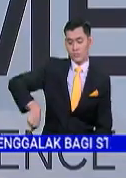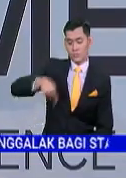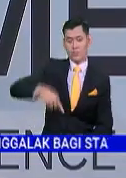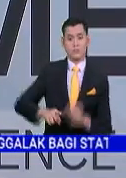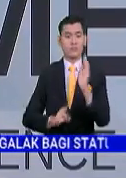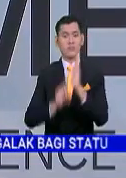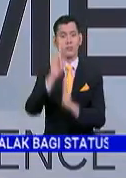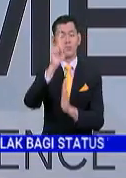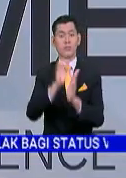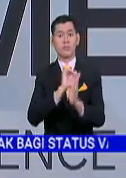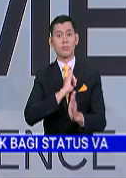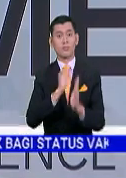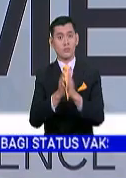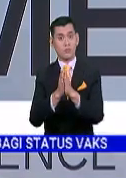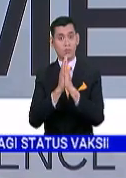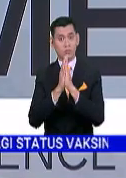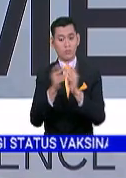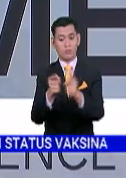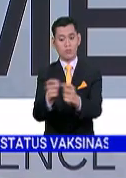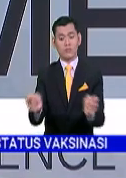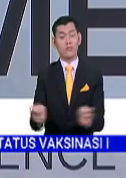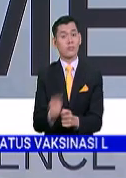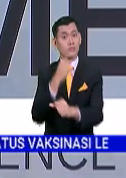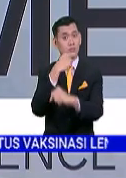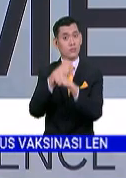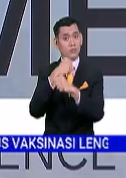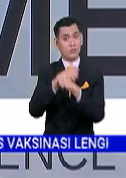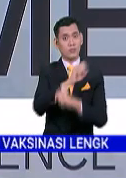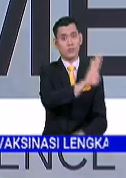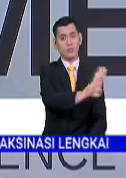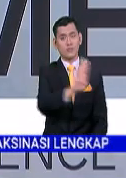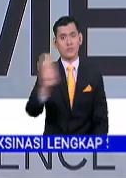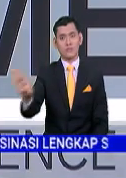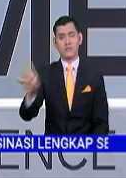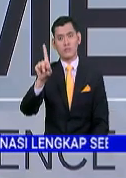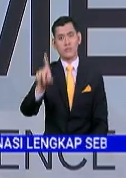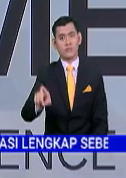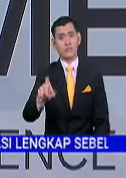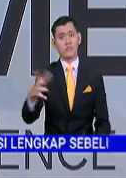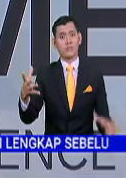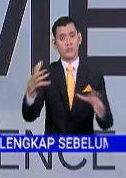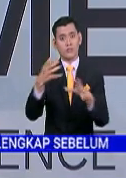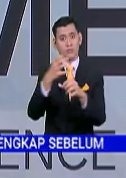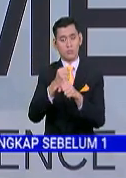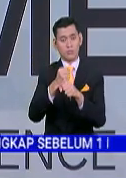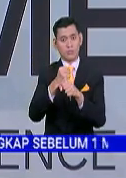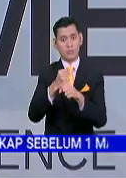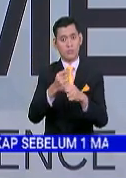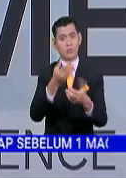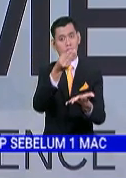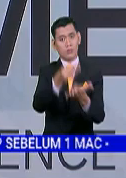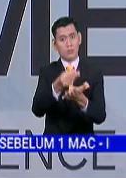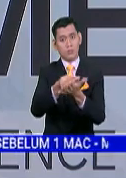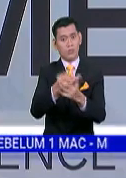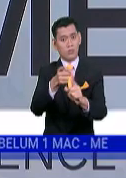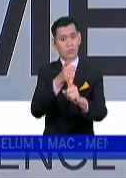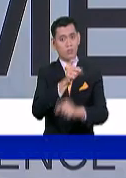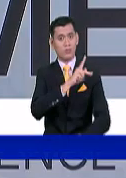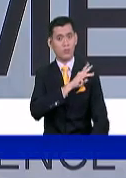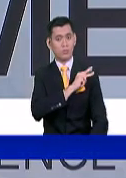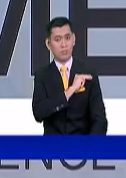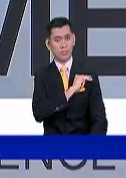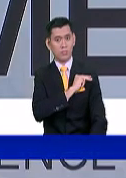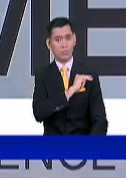Minta dan merayu juga kepada tempat kerja dapatkan insentif daripada Kementerian Kewangan untuk ubah